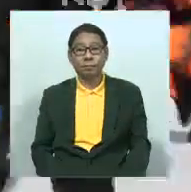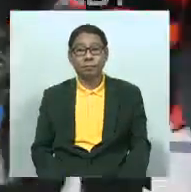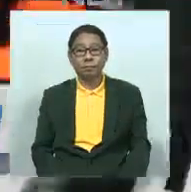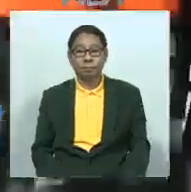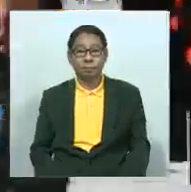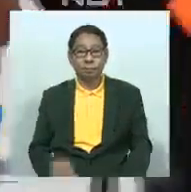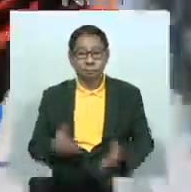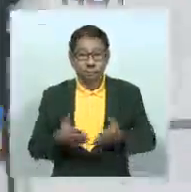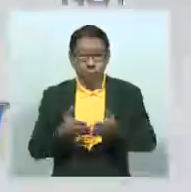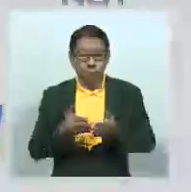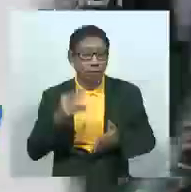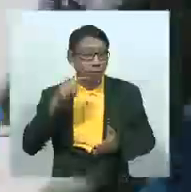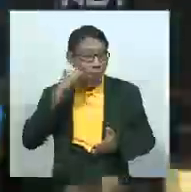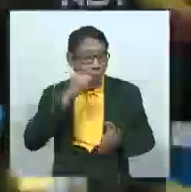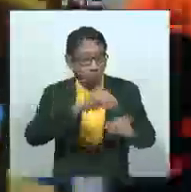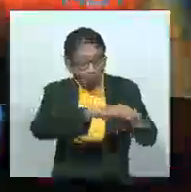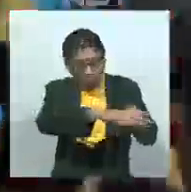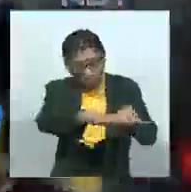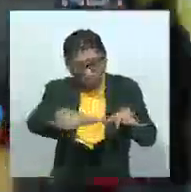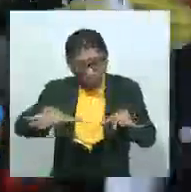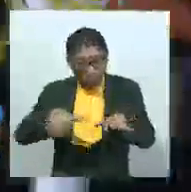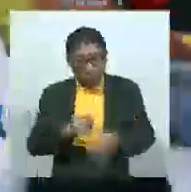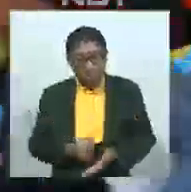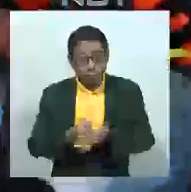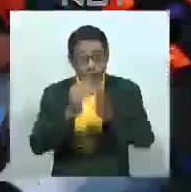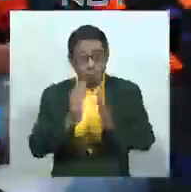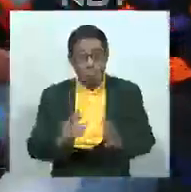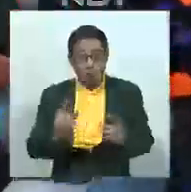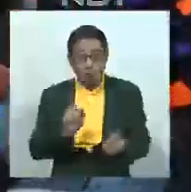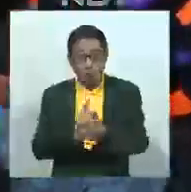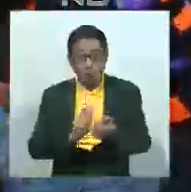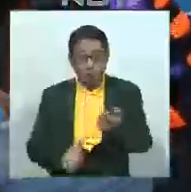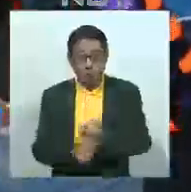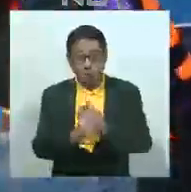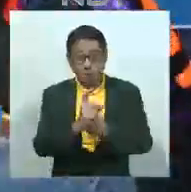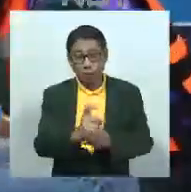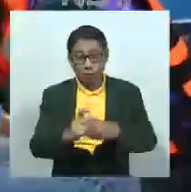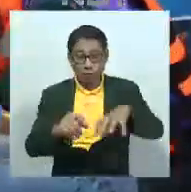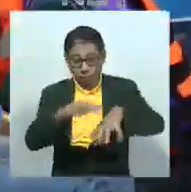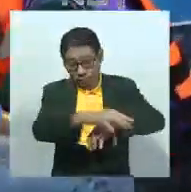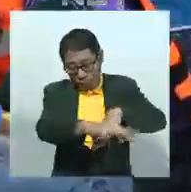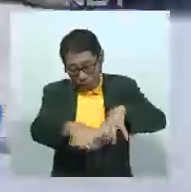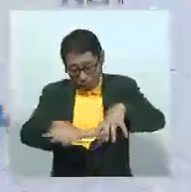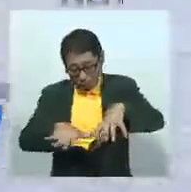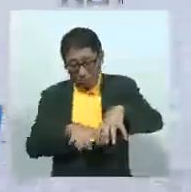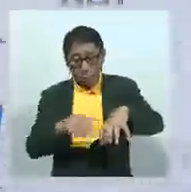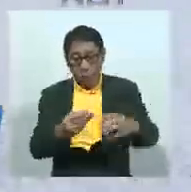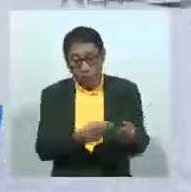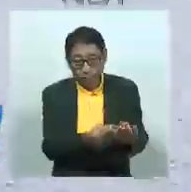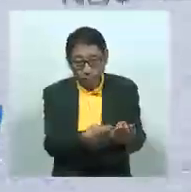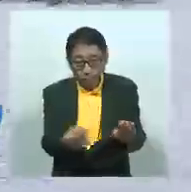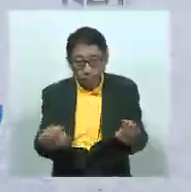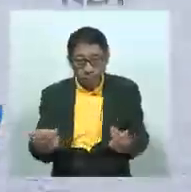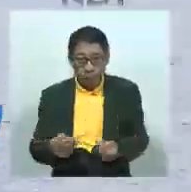ส่วนทางน้ำค่ะมีการสมมุติสถานการณ์การช่วยเหลือผู้ประสบภัยที่บริเวณเกาะและพื้นที่ชายทะเลที่บูรณา